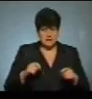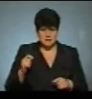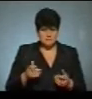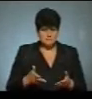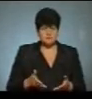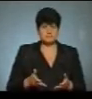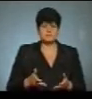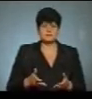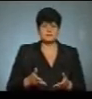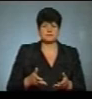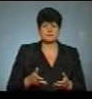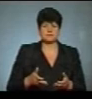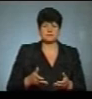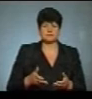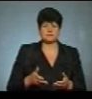на